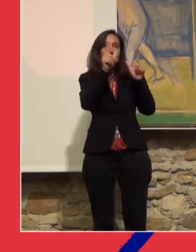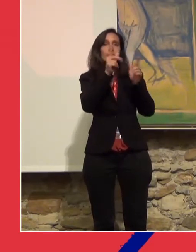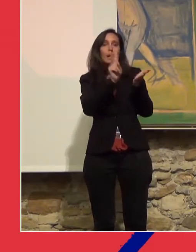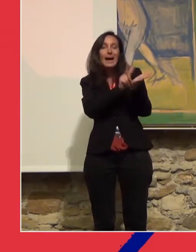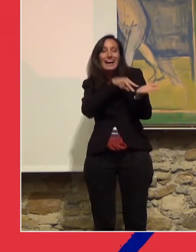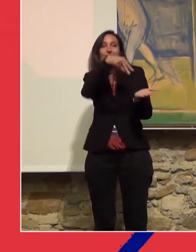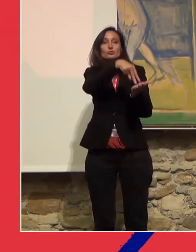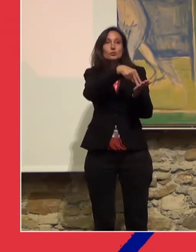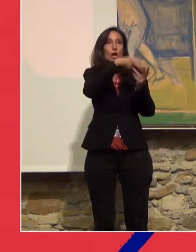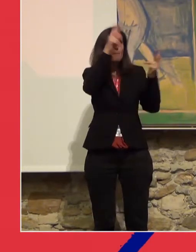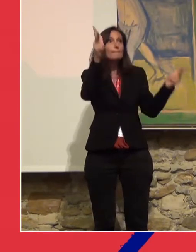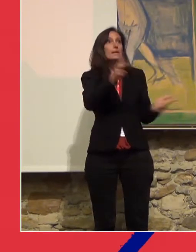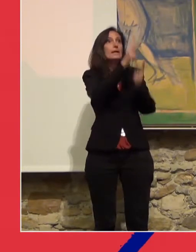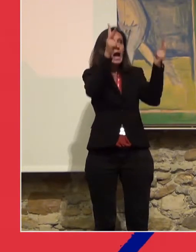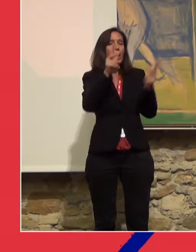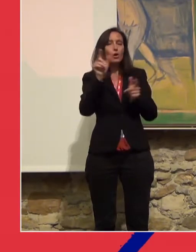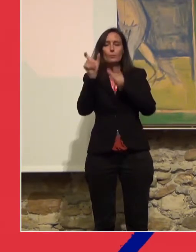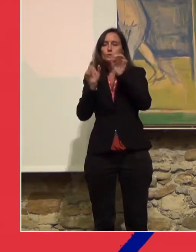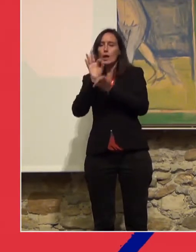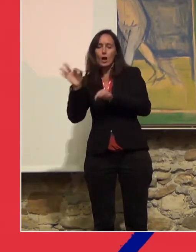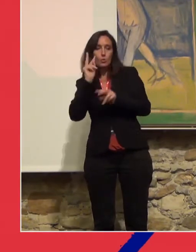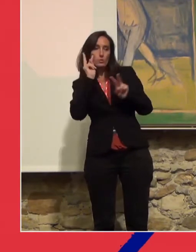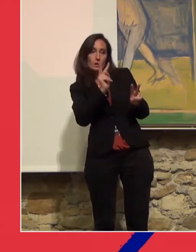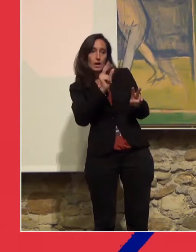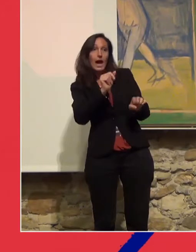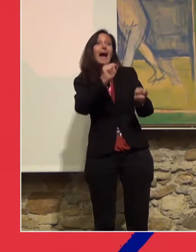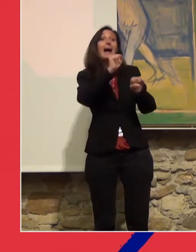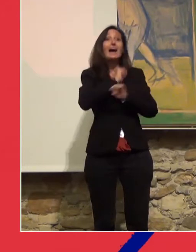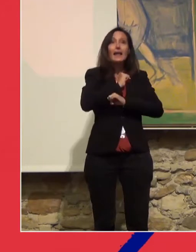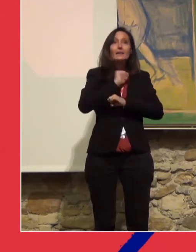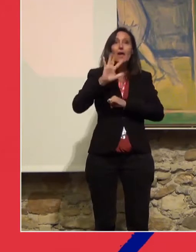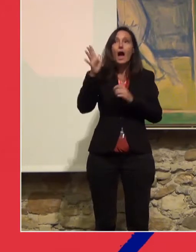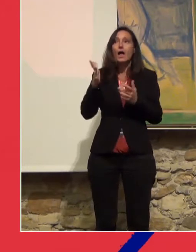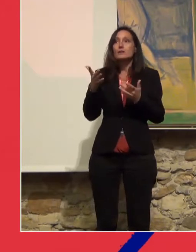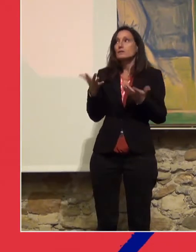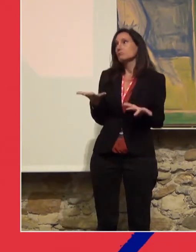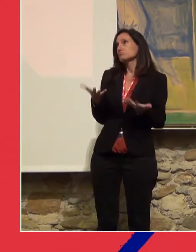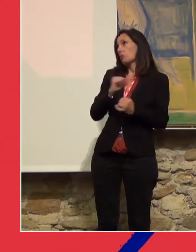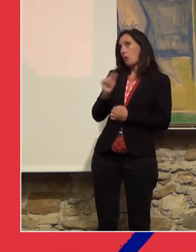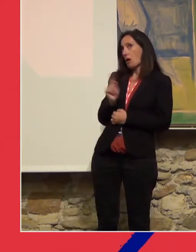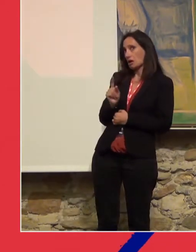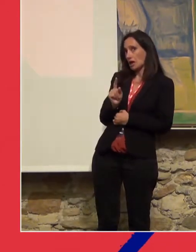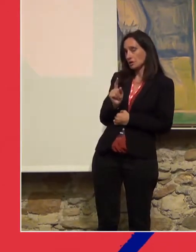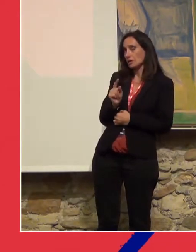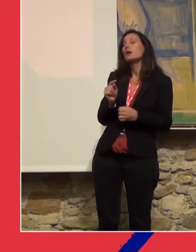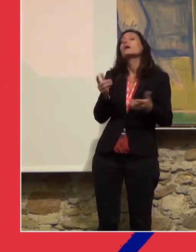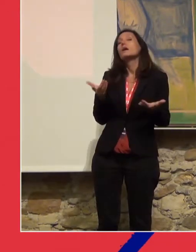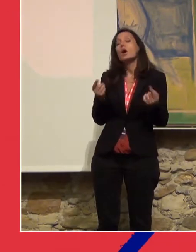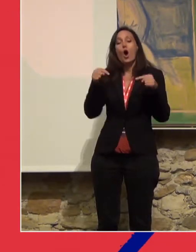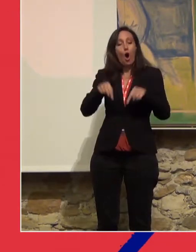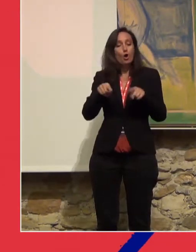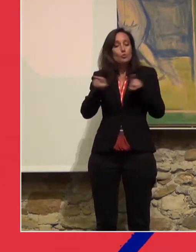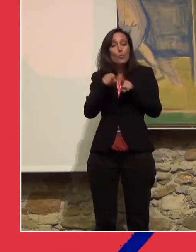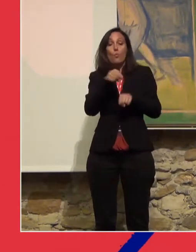increduli. Oggi, come allora, solo